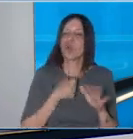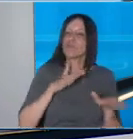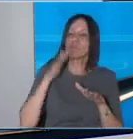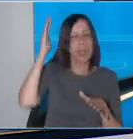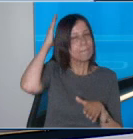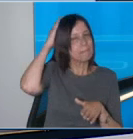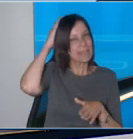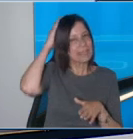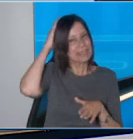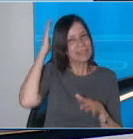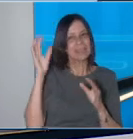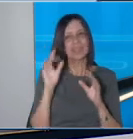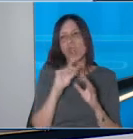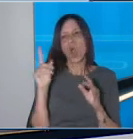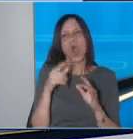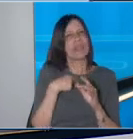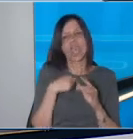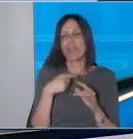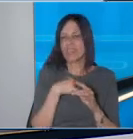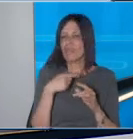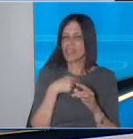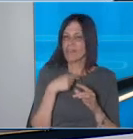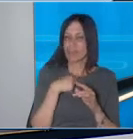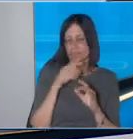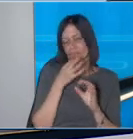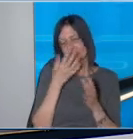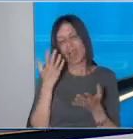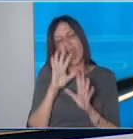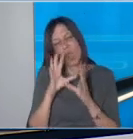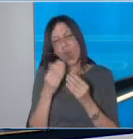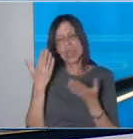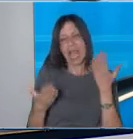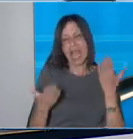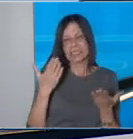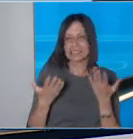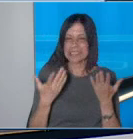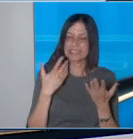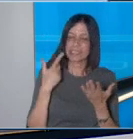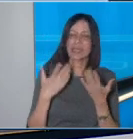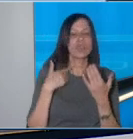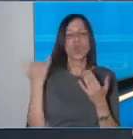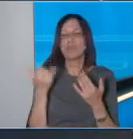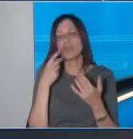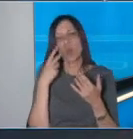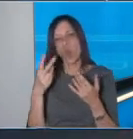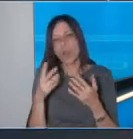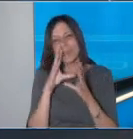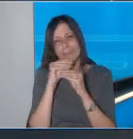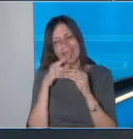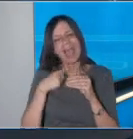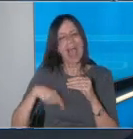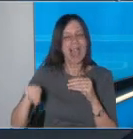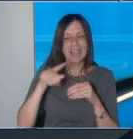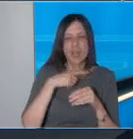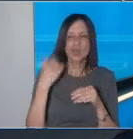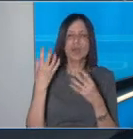בנט, דווקא ממש לא אני ואני ואני ואני. הכל יחסי כמובן. כן, לא, אנחנו רואים אותו כל הזמן מדבר באנחנו, כל פוסט